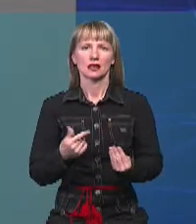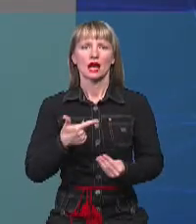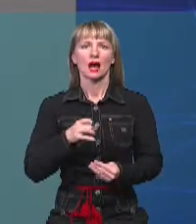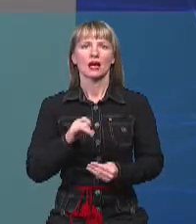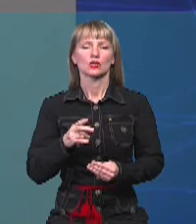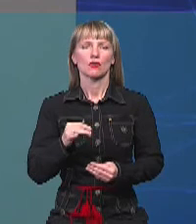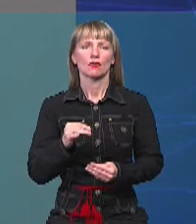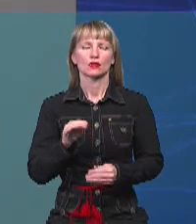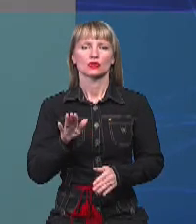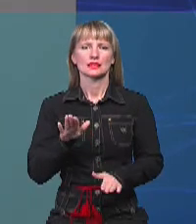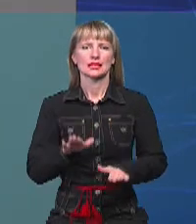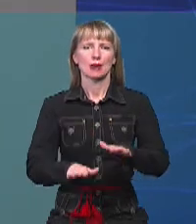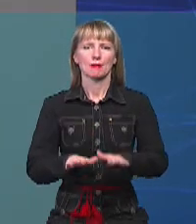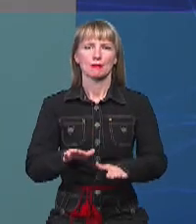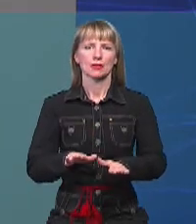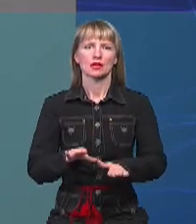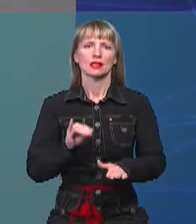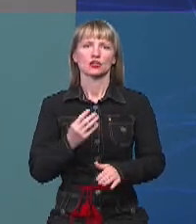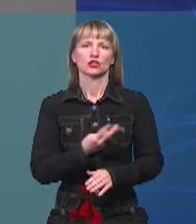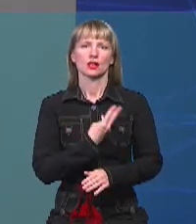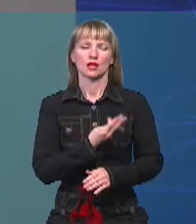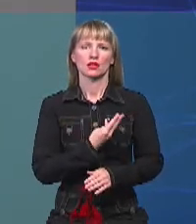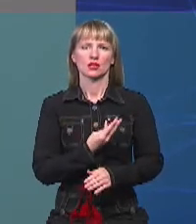гарантовану стабільність та мотивацію